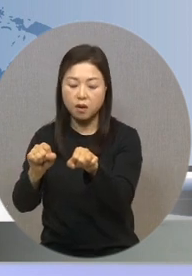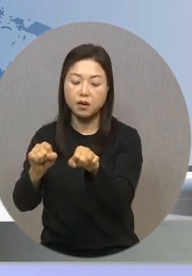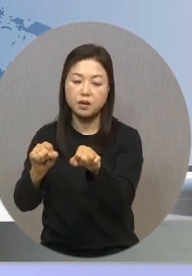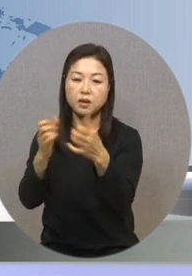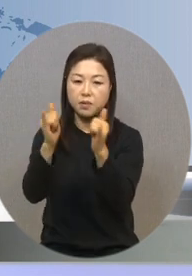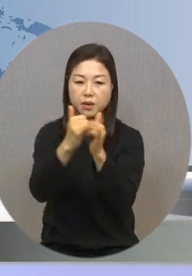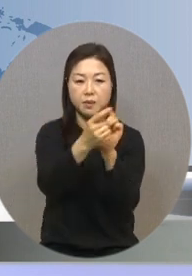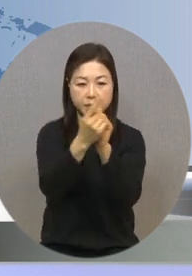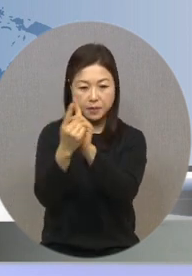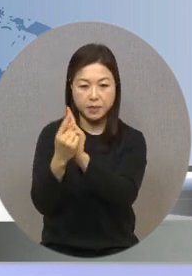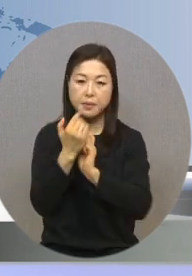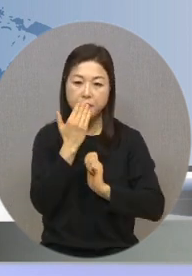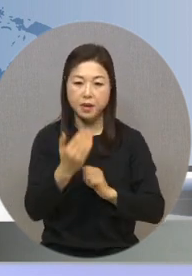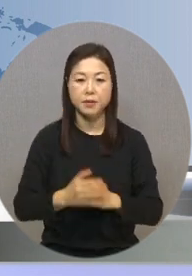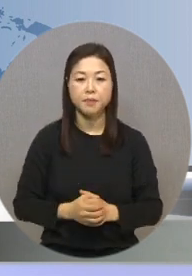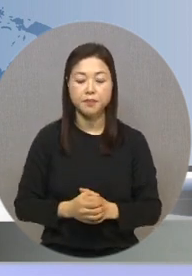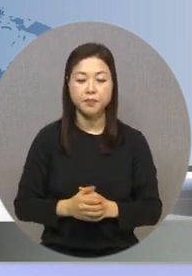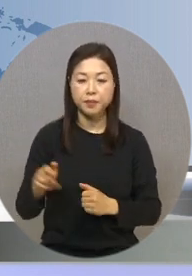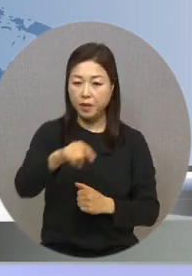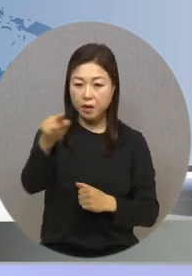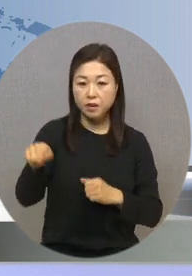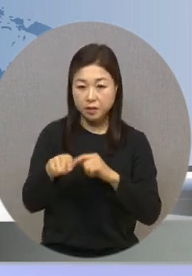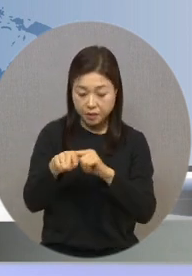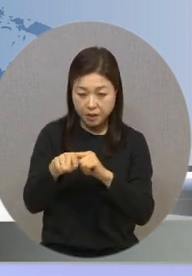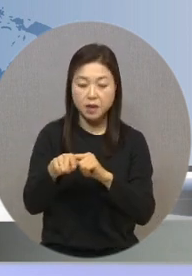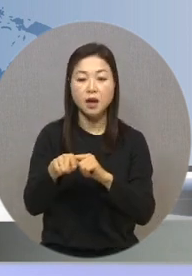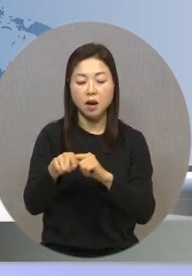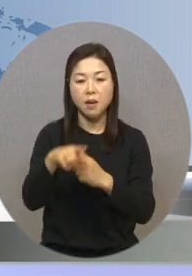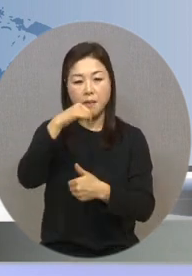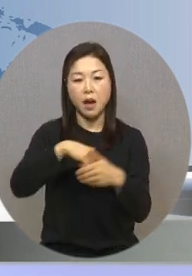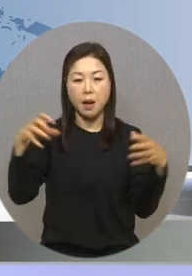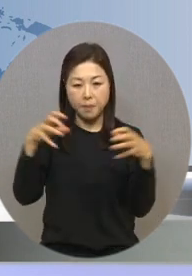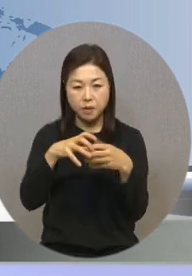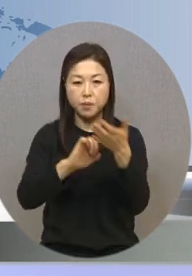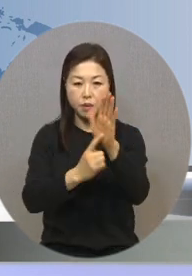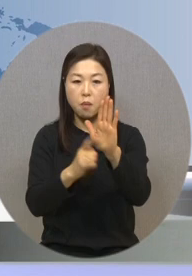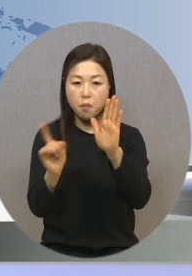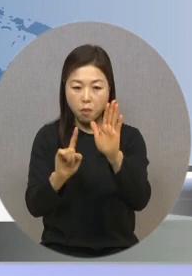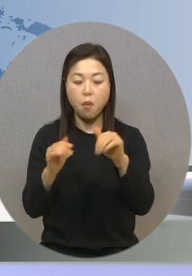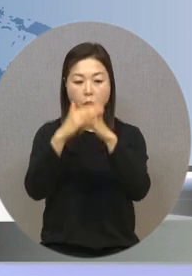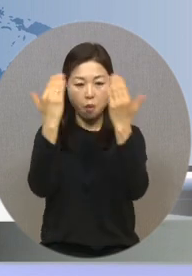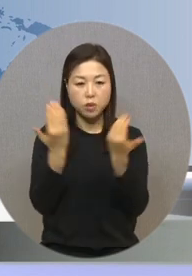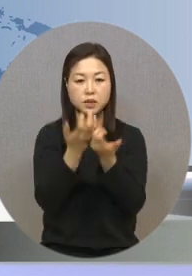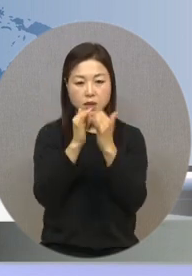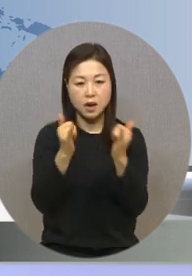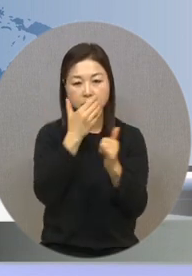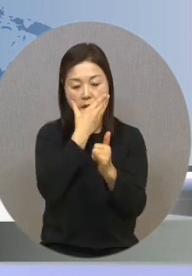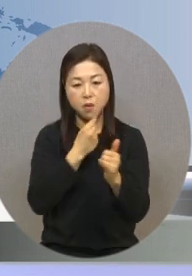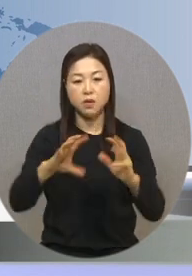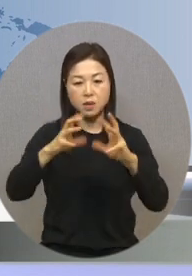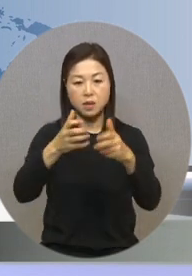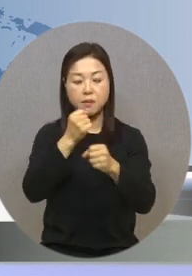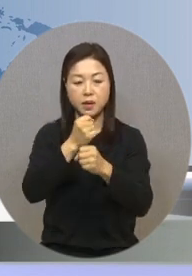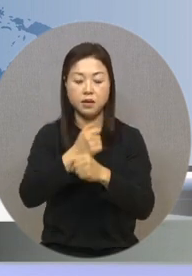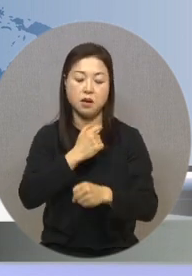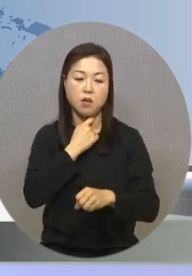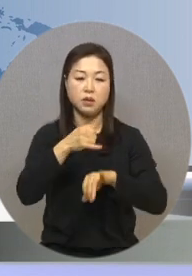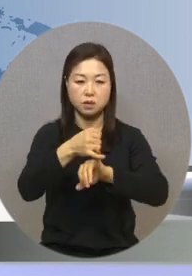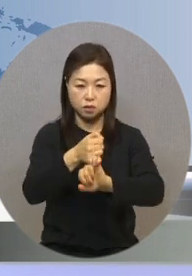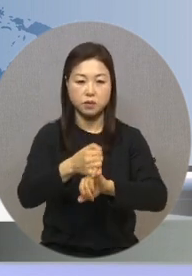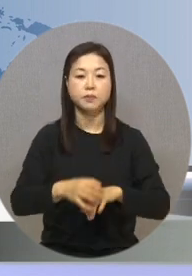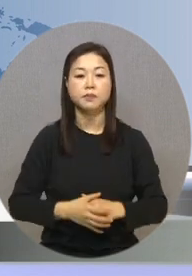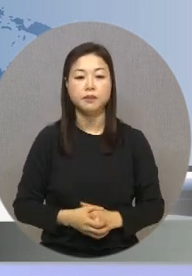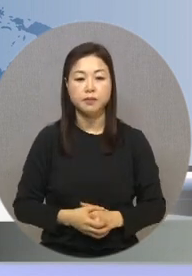수 있었는데요. 이들이 입을 모아 전한 이야기는 모두가 함께 행복한 세상을 만들겠다는